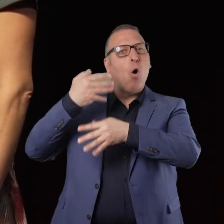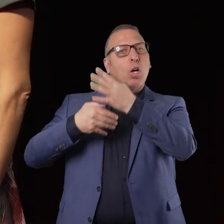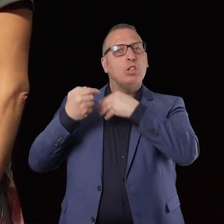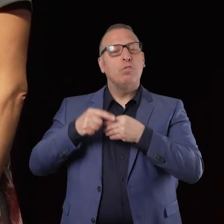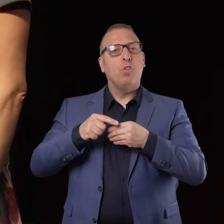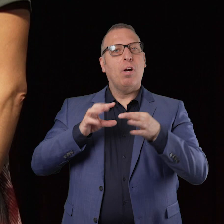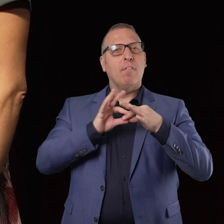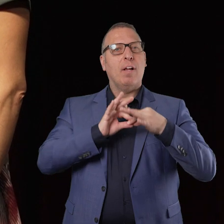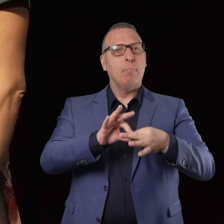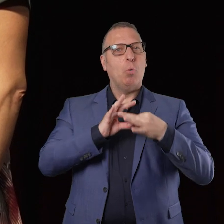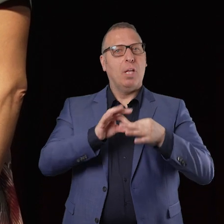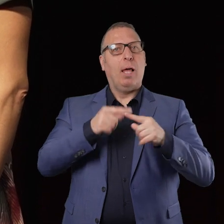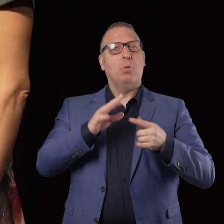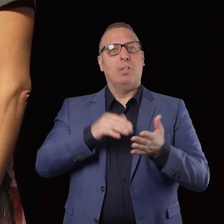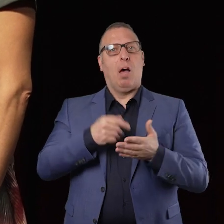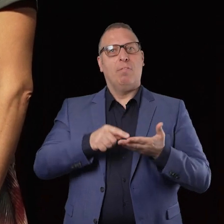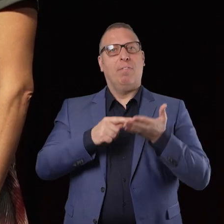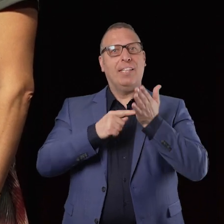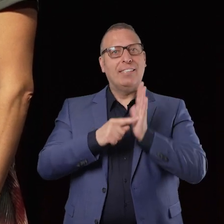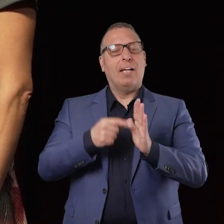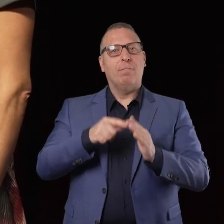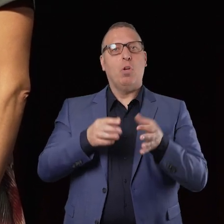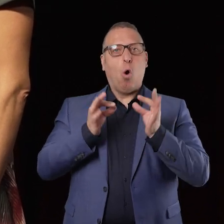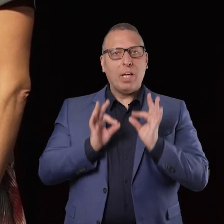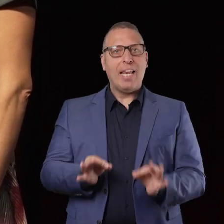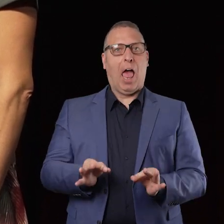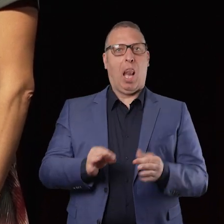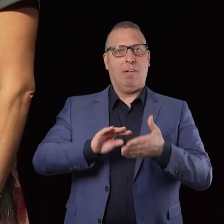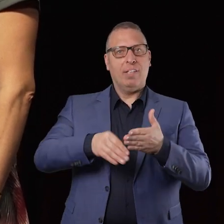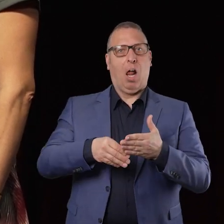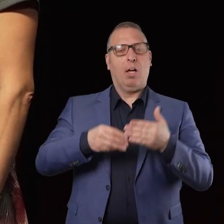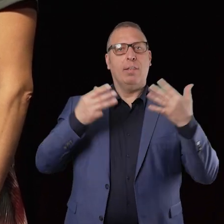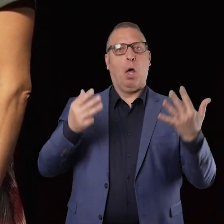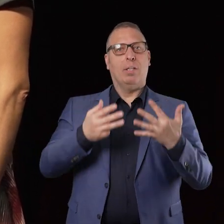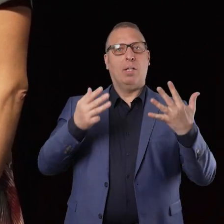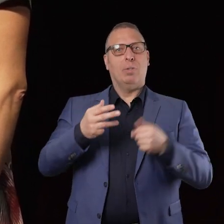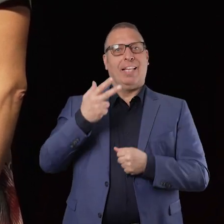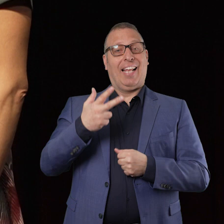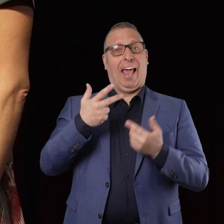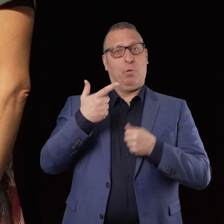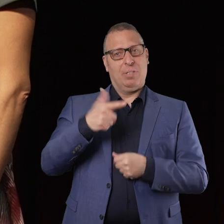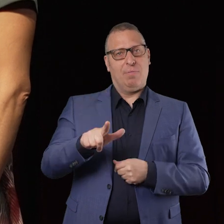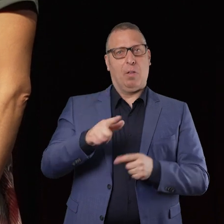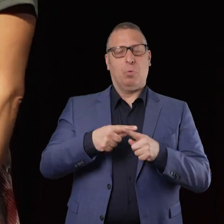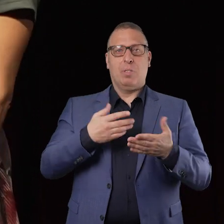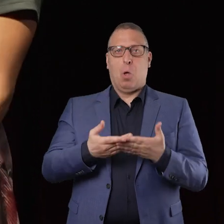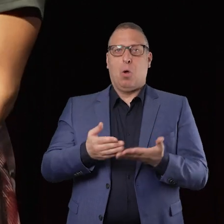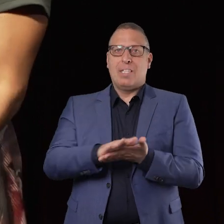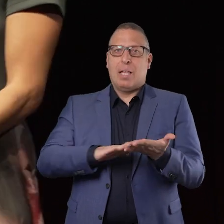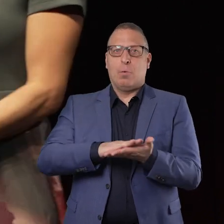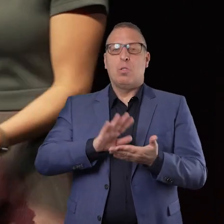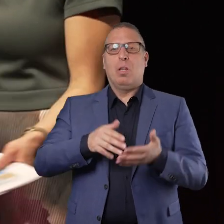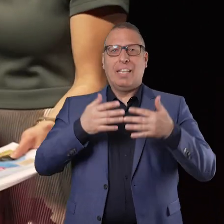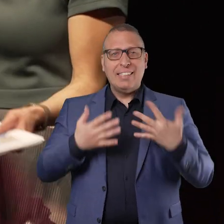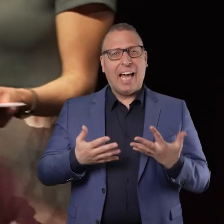Bedeutung zwischen dieser Verbundenheit und zeigt Auszüge aus dem Originalvertrag von 1923. Und die